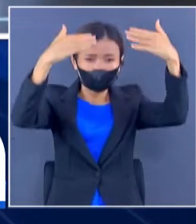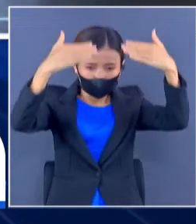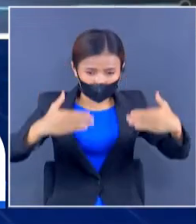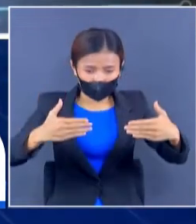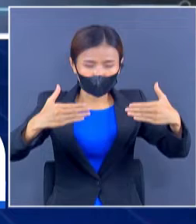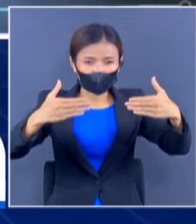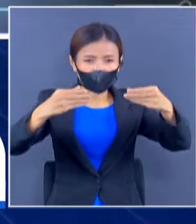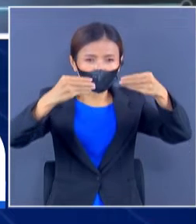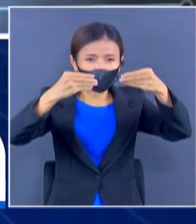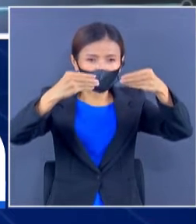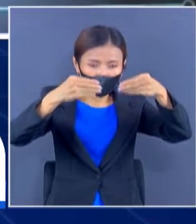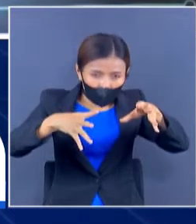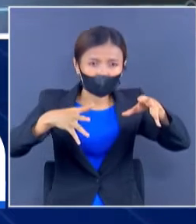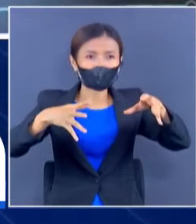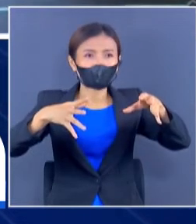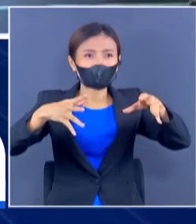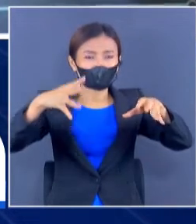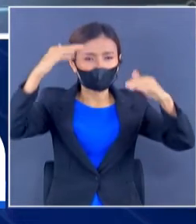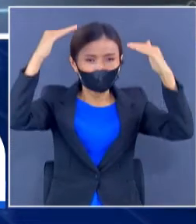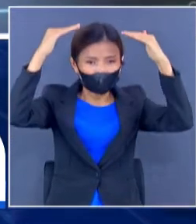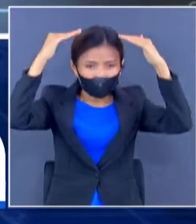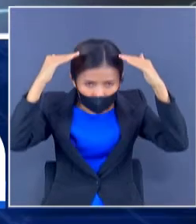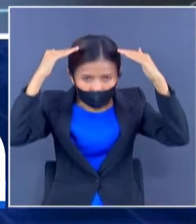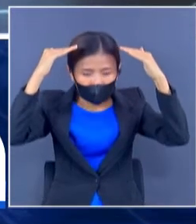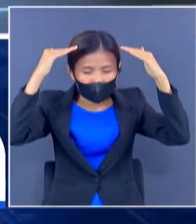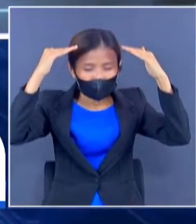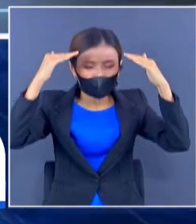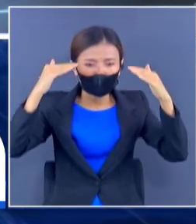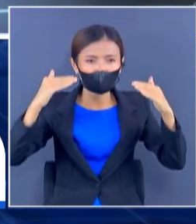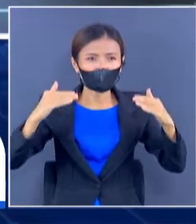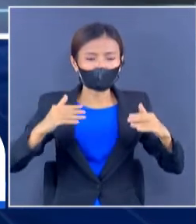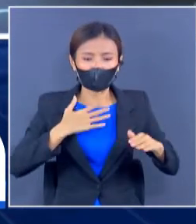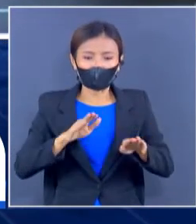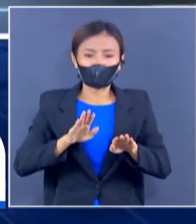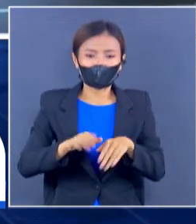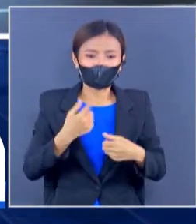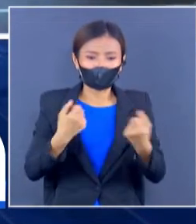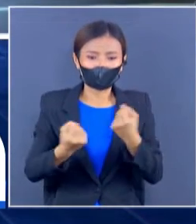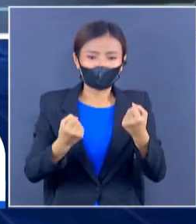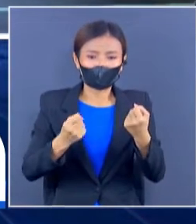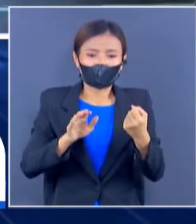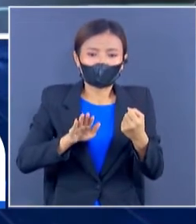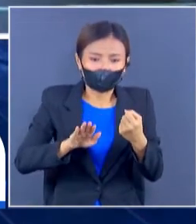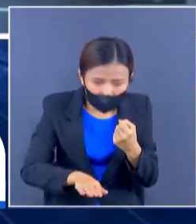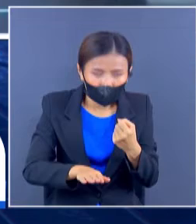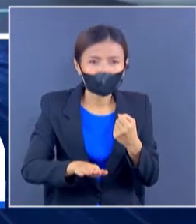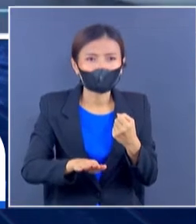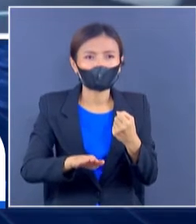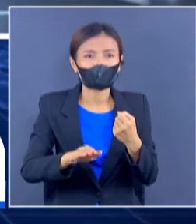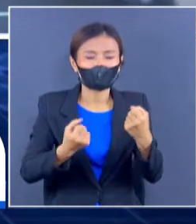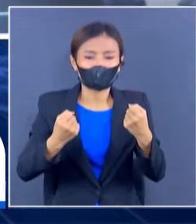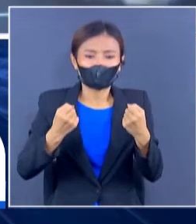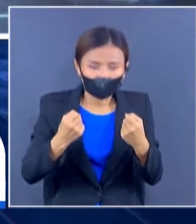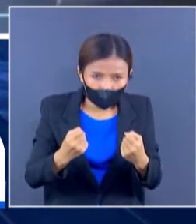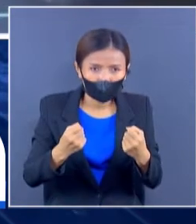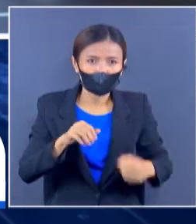ถนี่ดังสนั่นกระจกแตกหลังคายุบเธอบอกตกใจมากครับเหยียบเบรกทันทีจอดรถลงมาสำรวจดูพบ